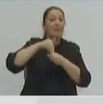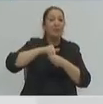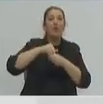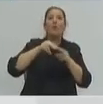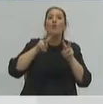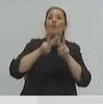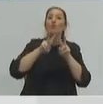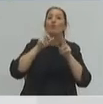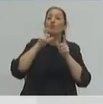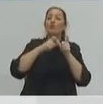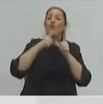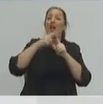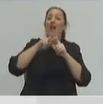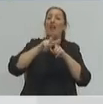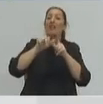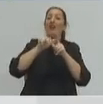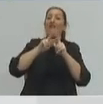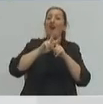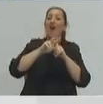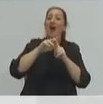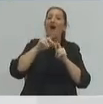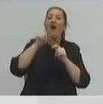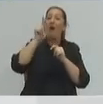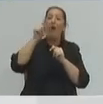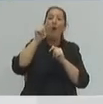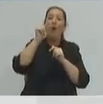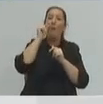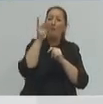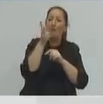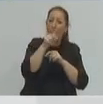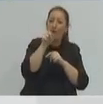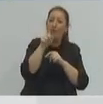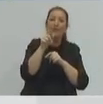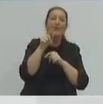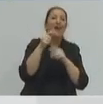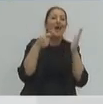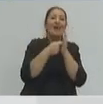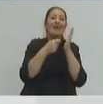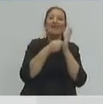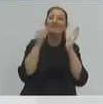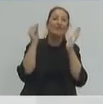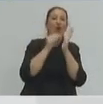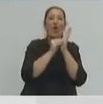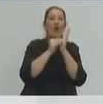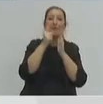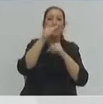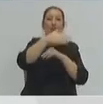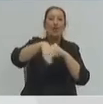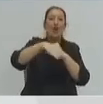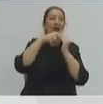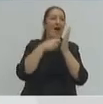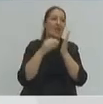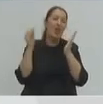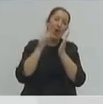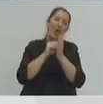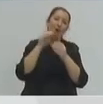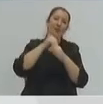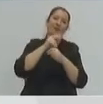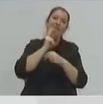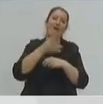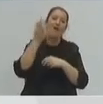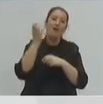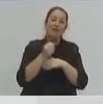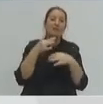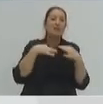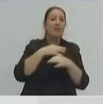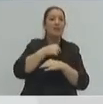Mustafa Canlı'nın isminin yaşaması için bir sokağa isminin verilmesiyle ilgili bir meclis kararı almıştık.